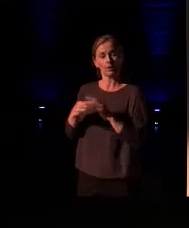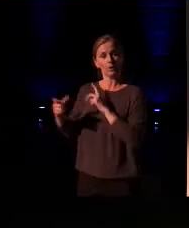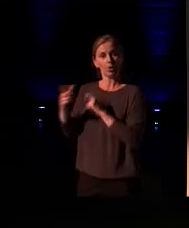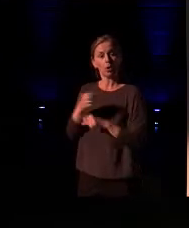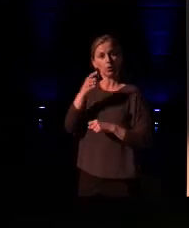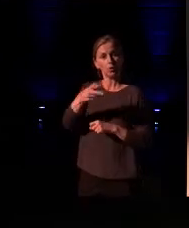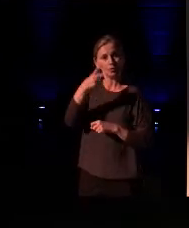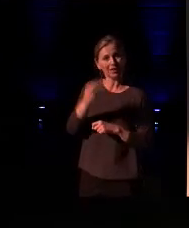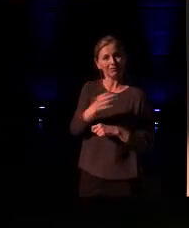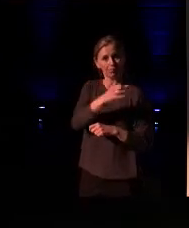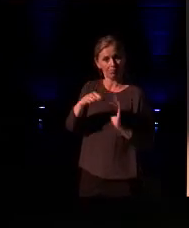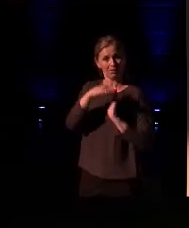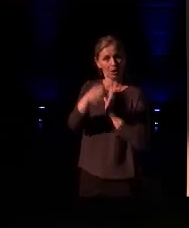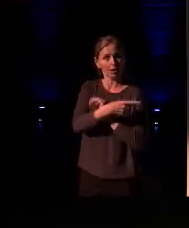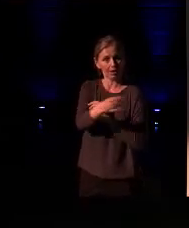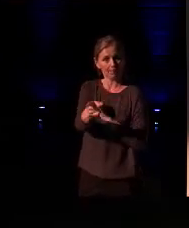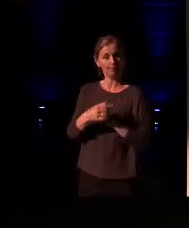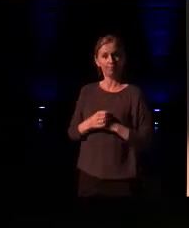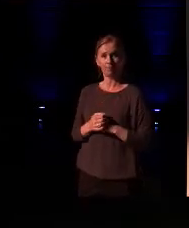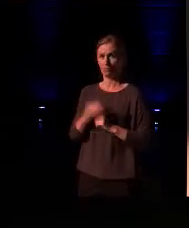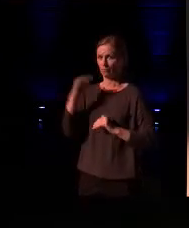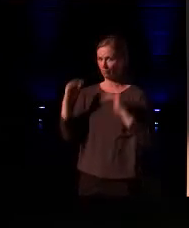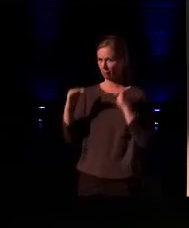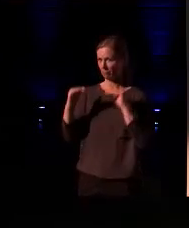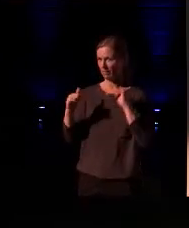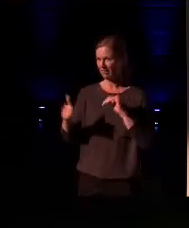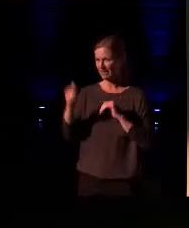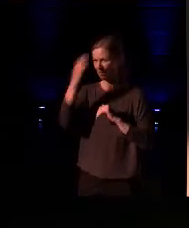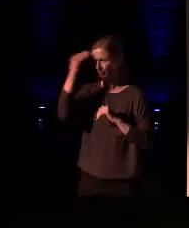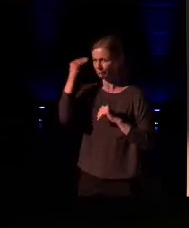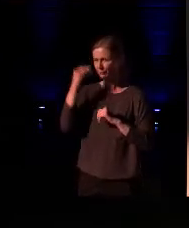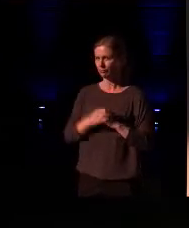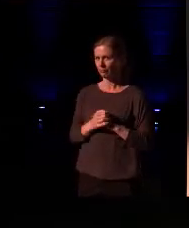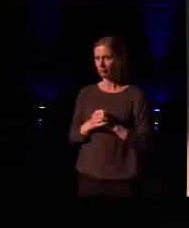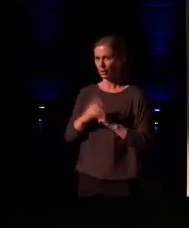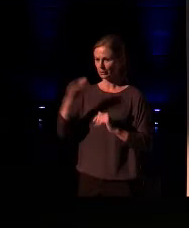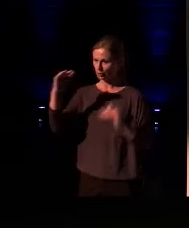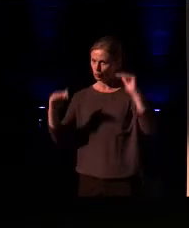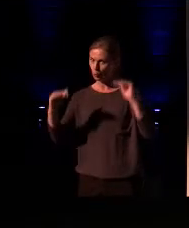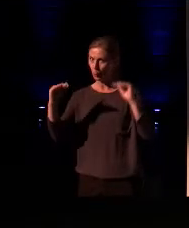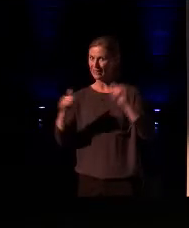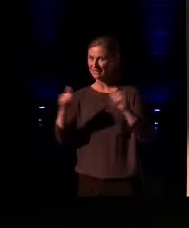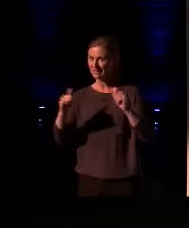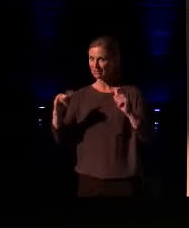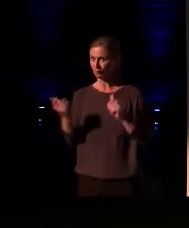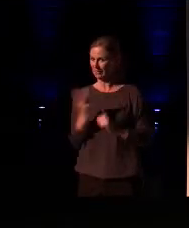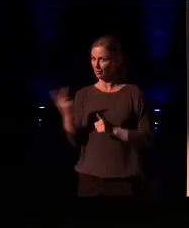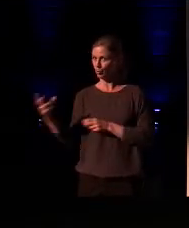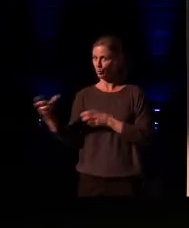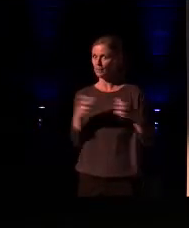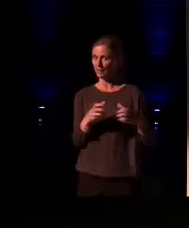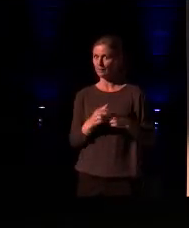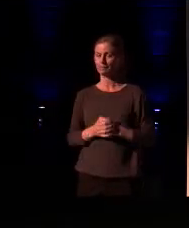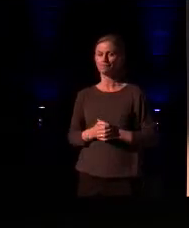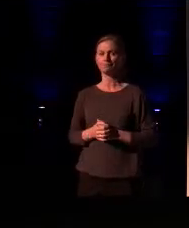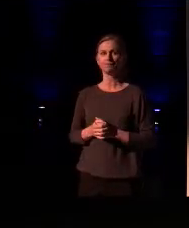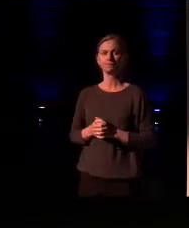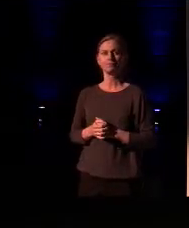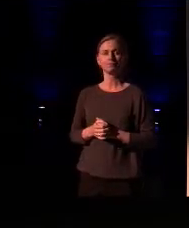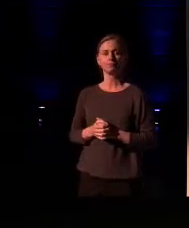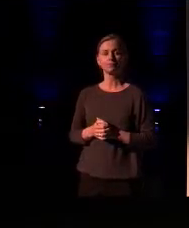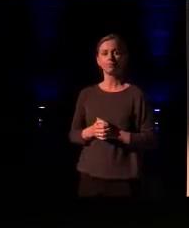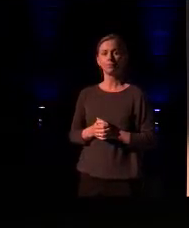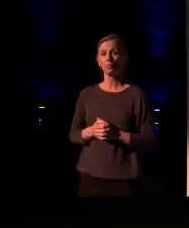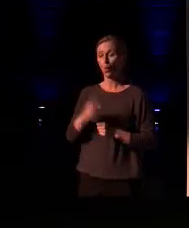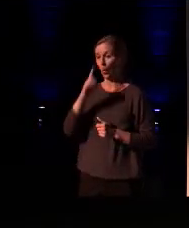130 000 betaler vi. Det ganske viktig å ta med seg. Det nesten like stor innsats fra de to gruppene. Og så